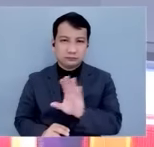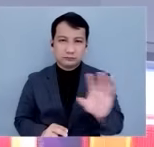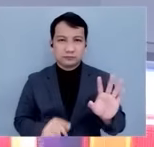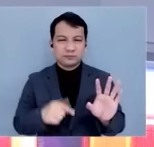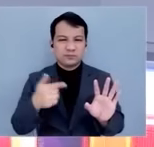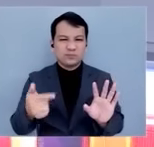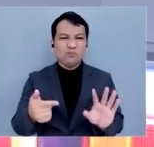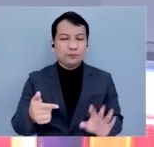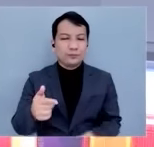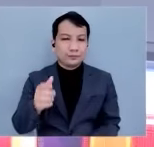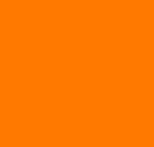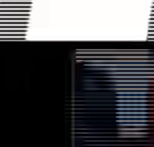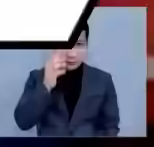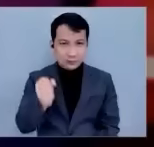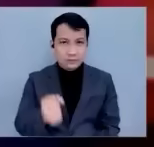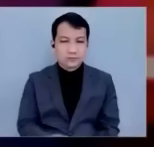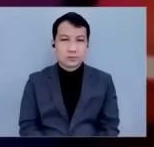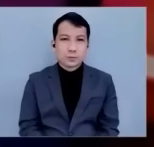si Camille Samonte.